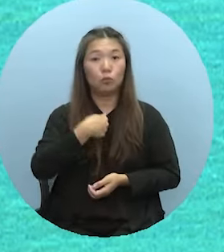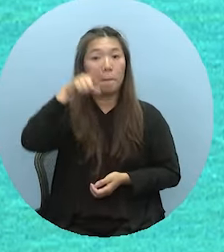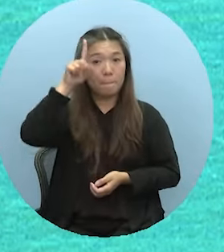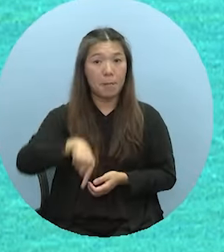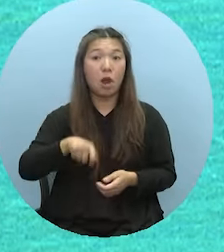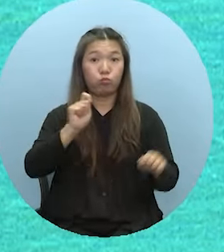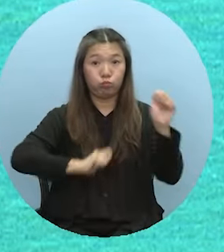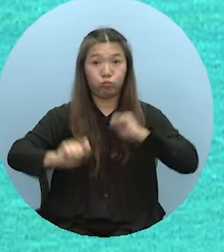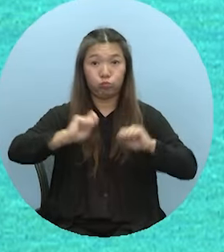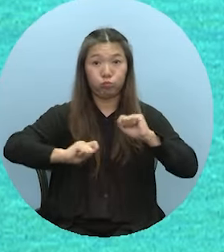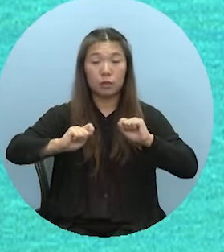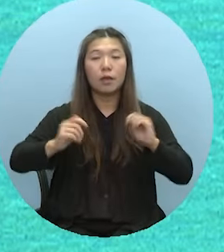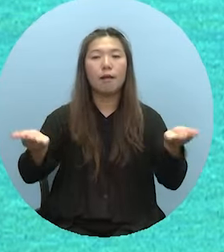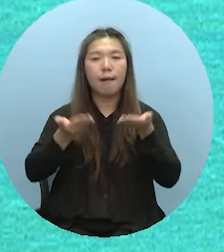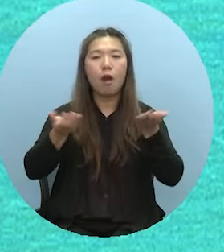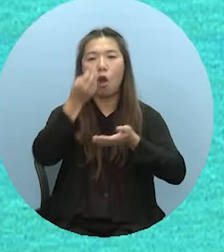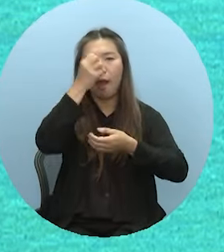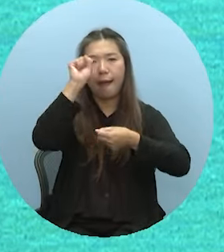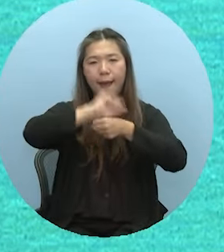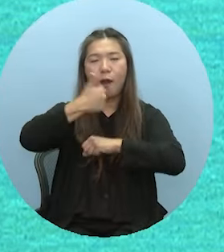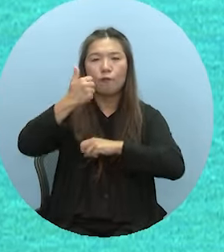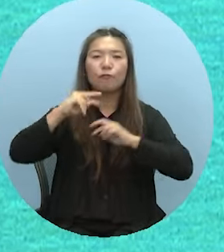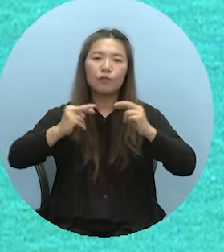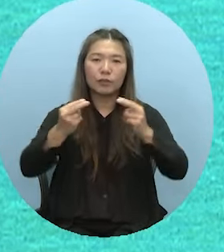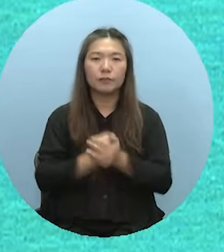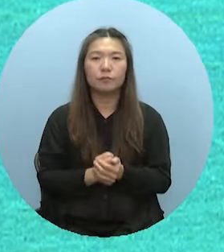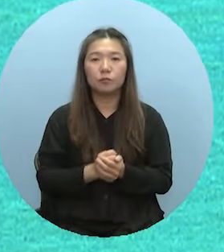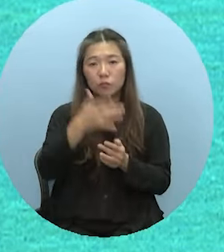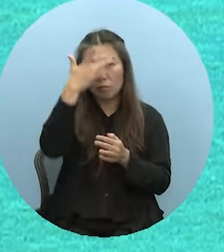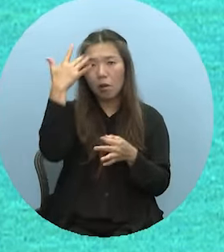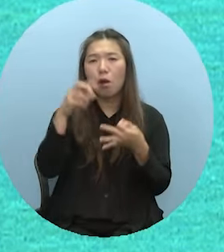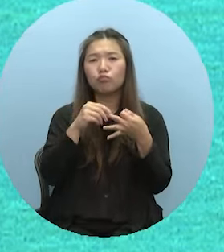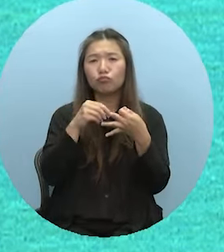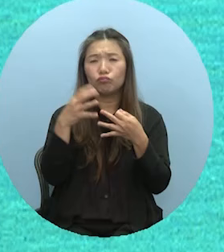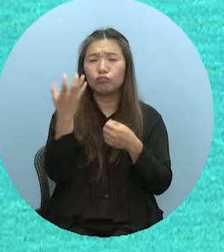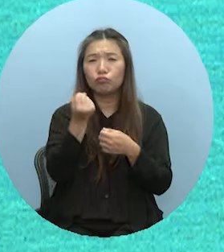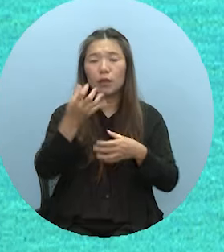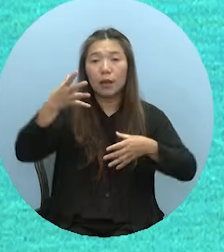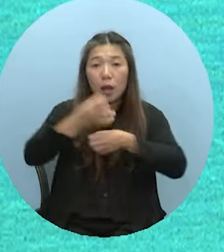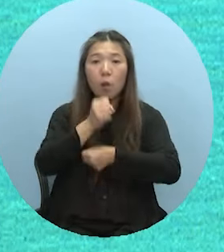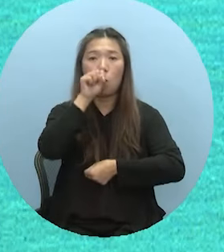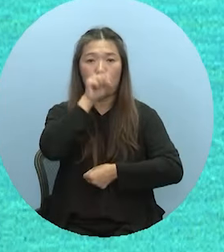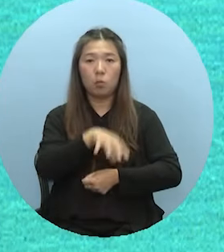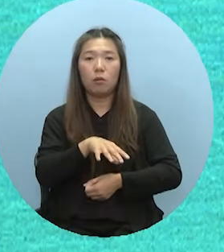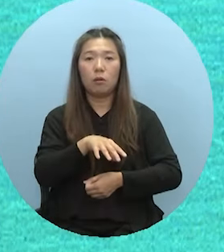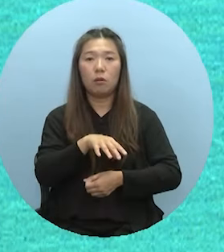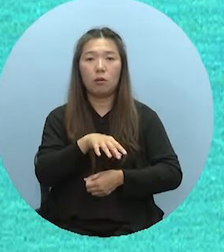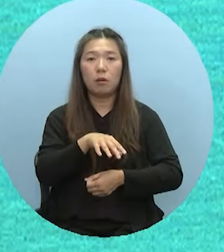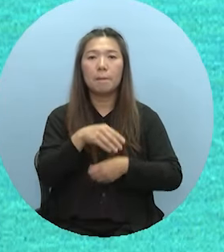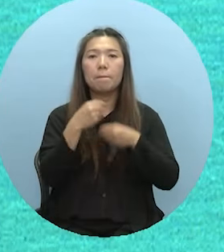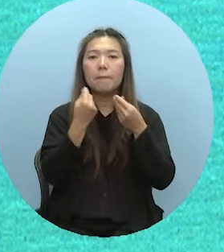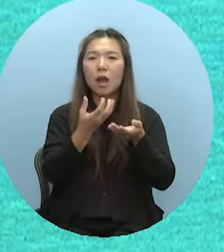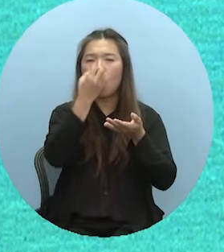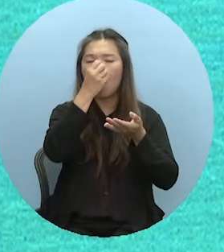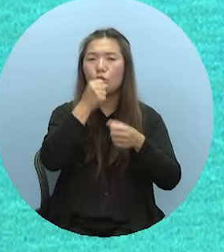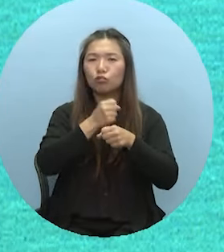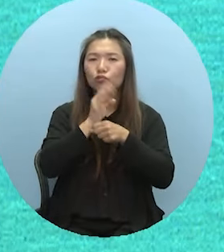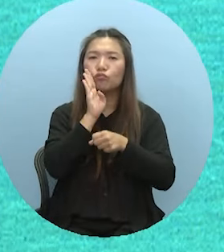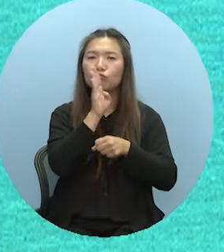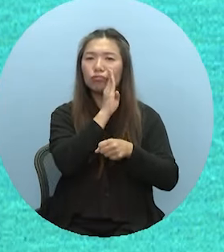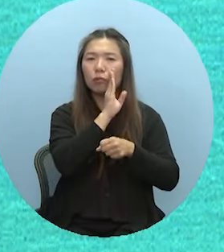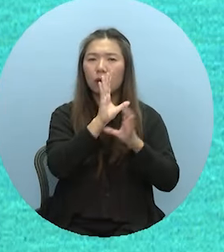際行動推動香港更好發展。夏寶龍主任在總結的時候，對香港工商